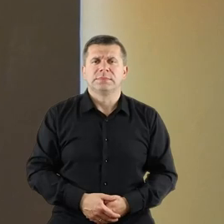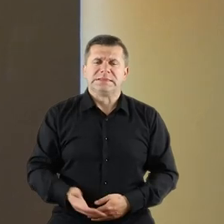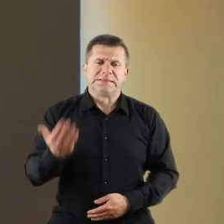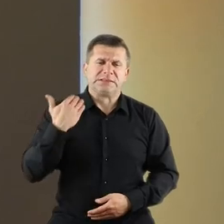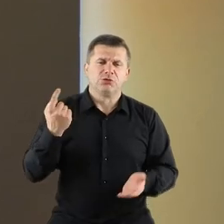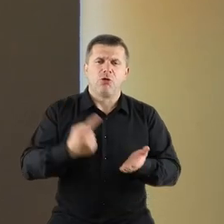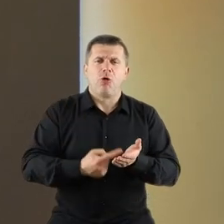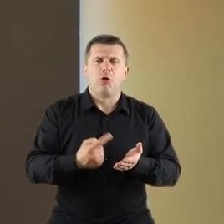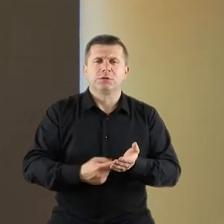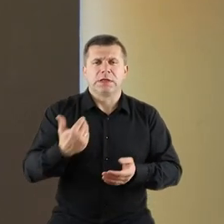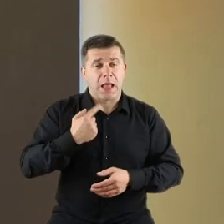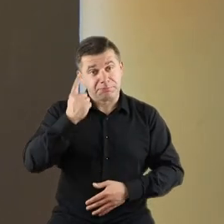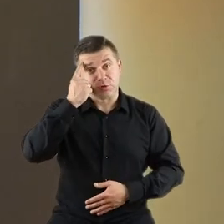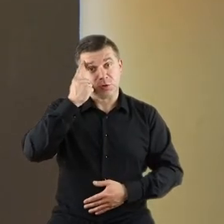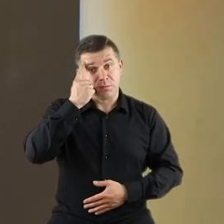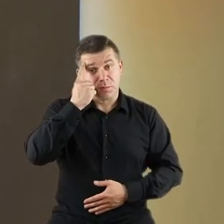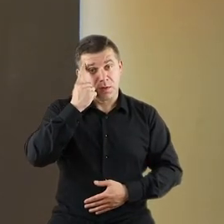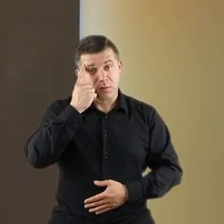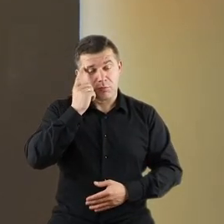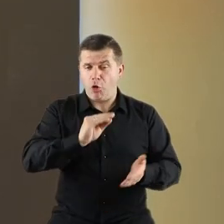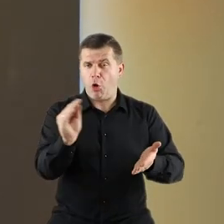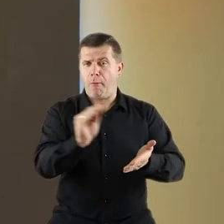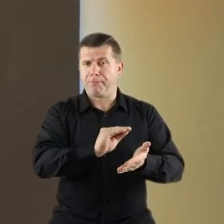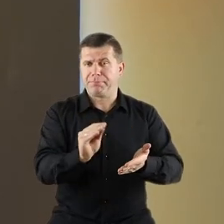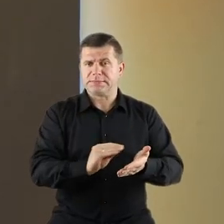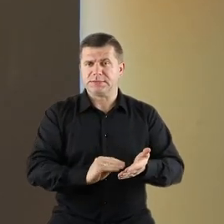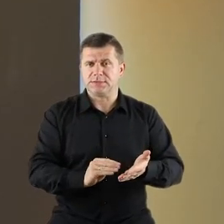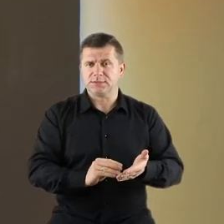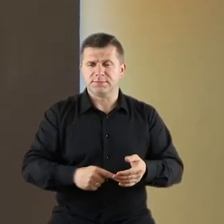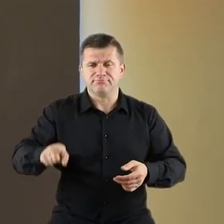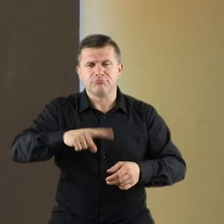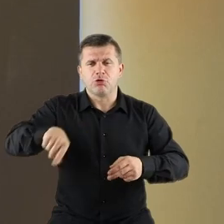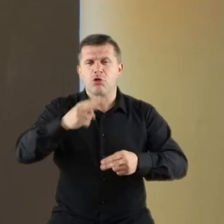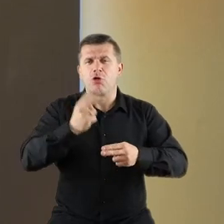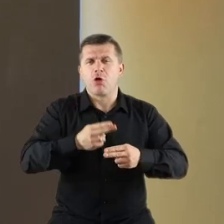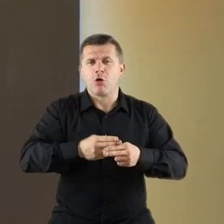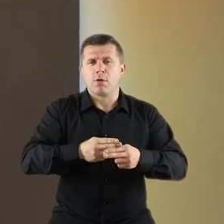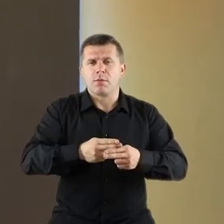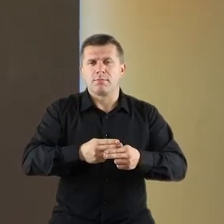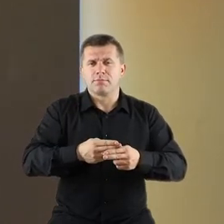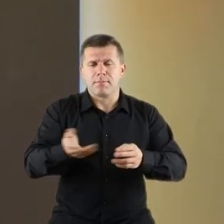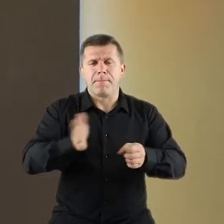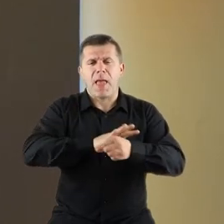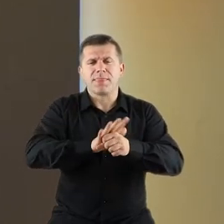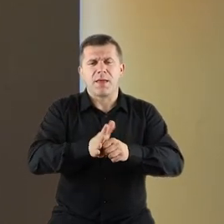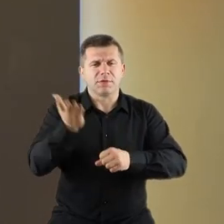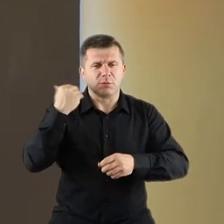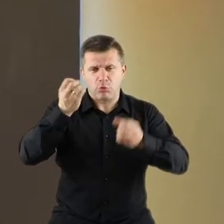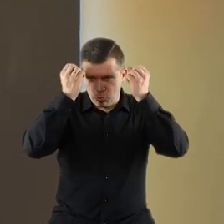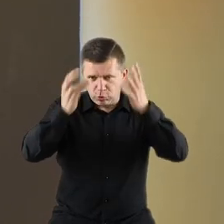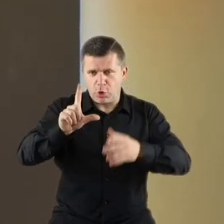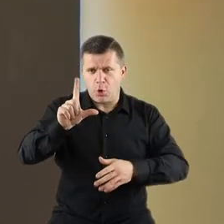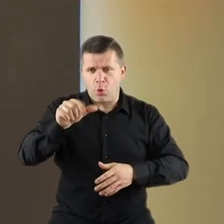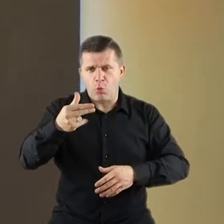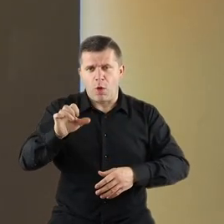tak sobie przypominam opisy tych chorób chorób pandemiczny w kulturze ludowej jak sobie to